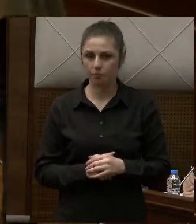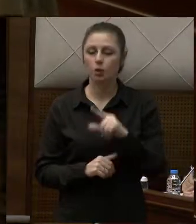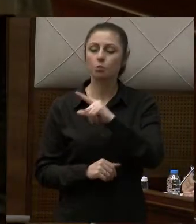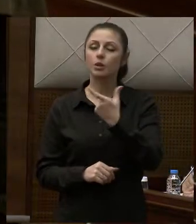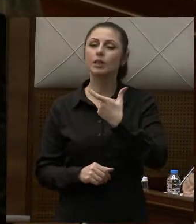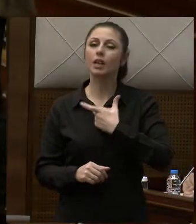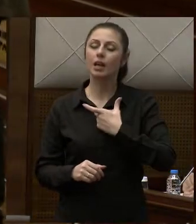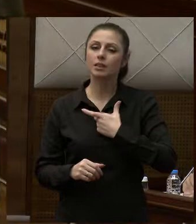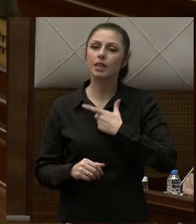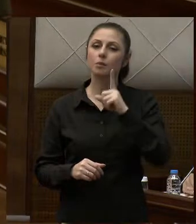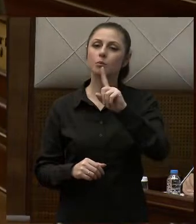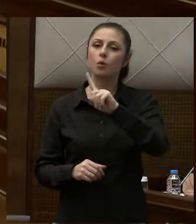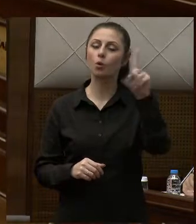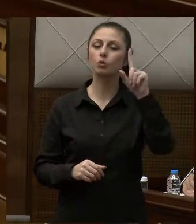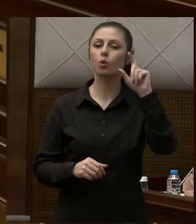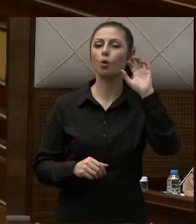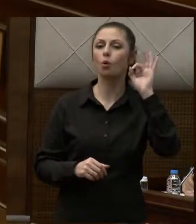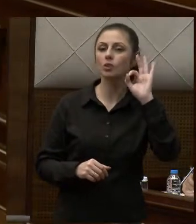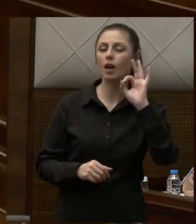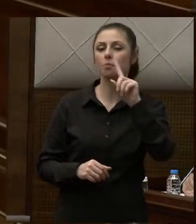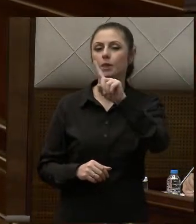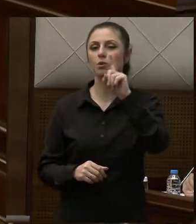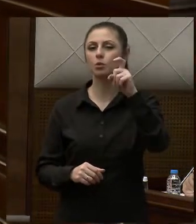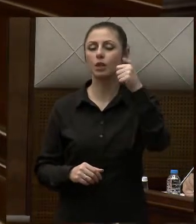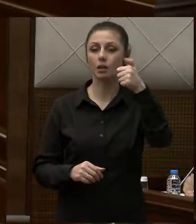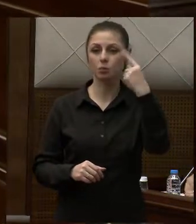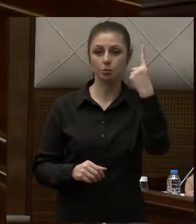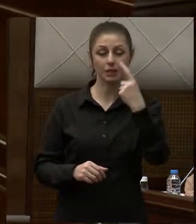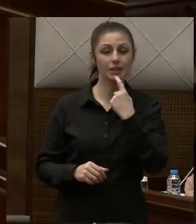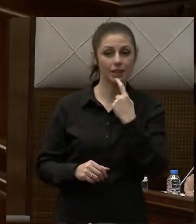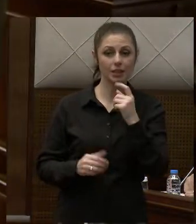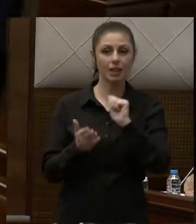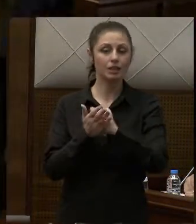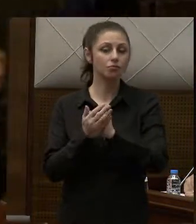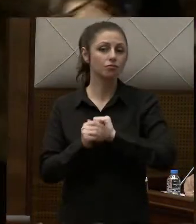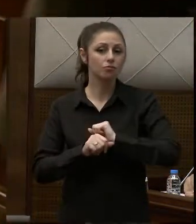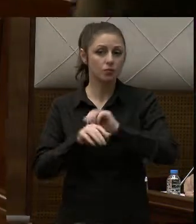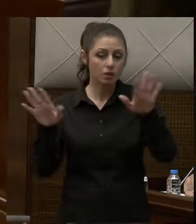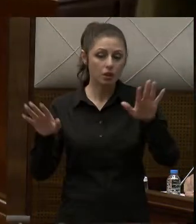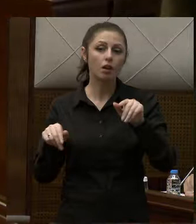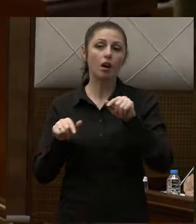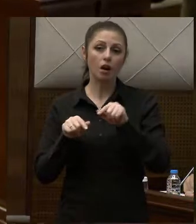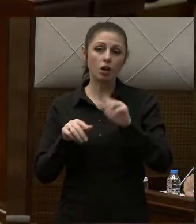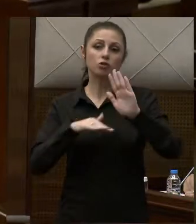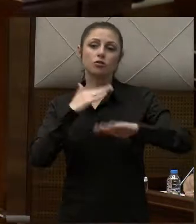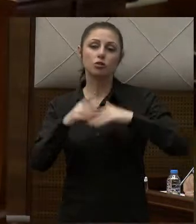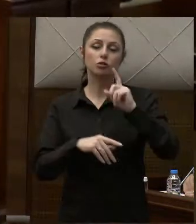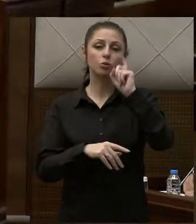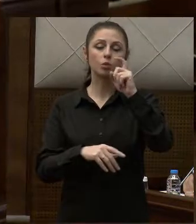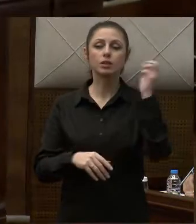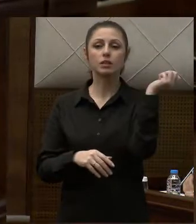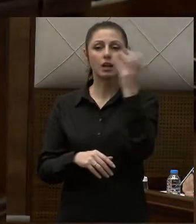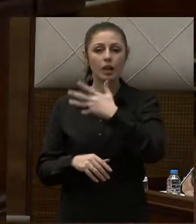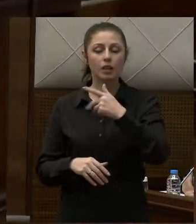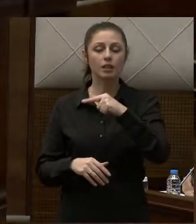Yasa 10 Ocak 1961 günü resmi gazetede yayınlanmasının ardından 9 tane büyük gazete sahibi